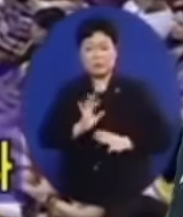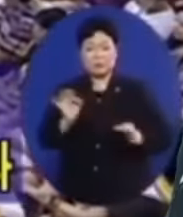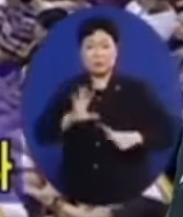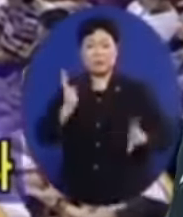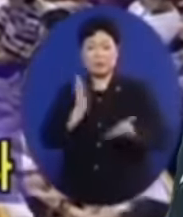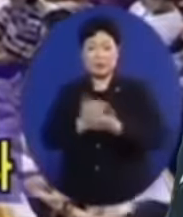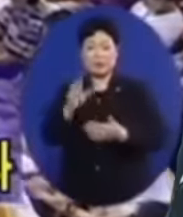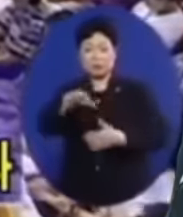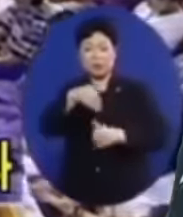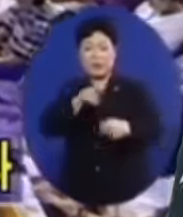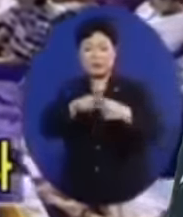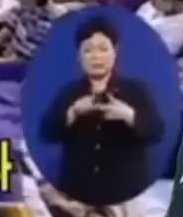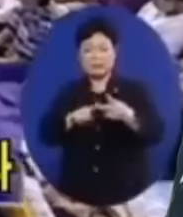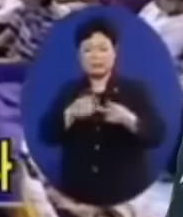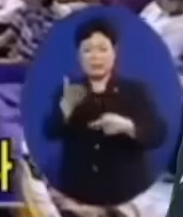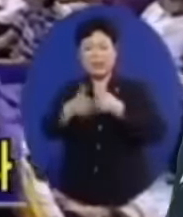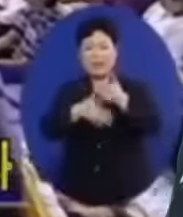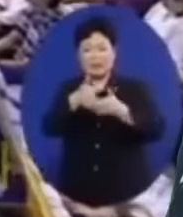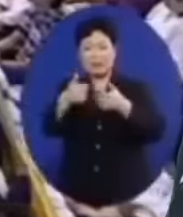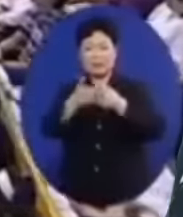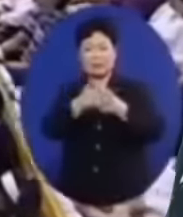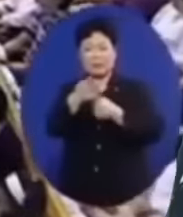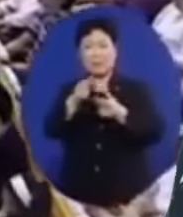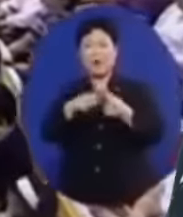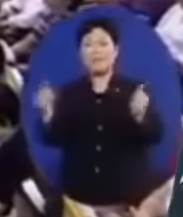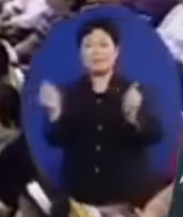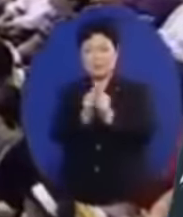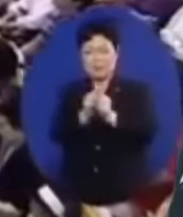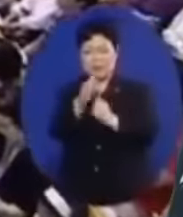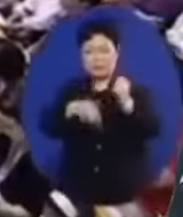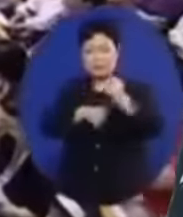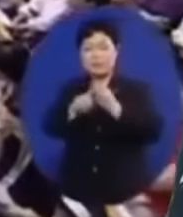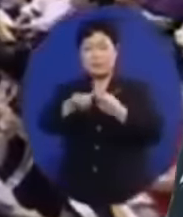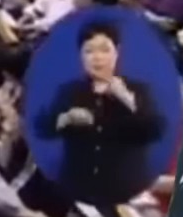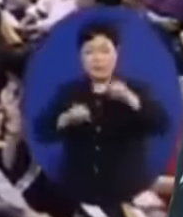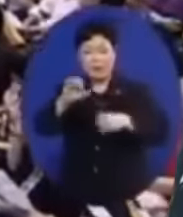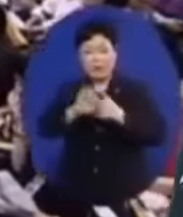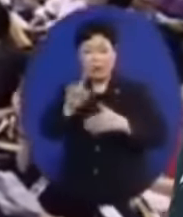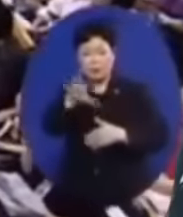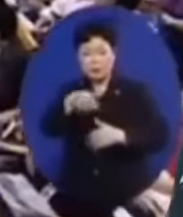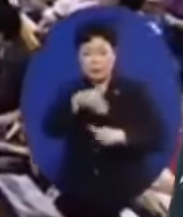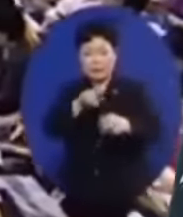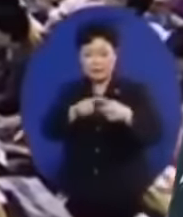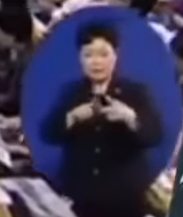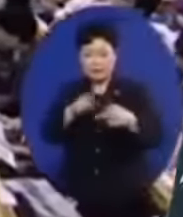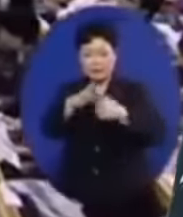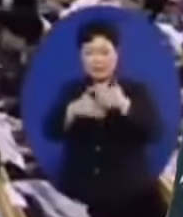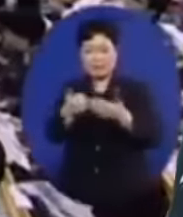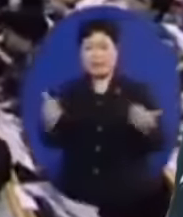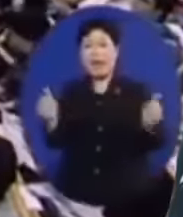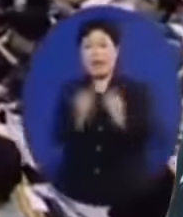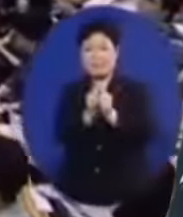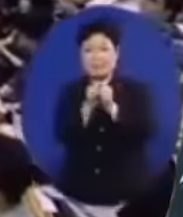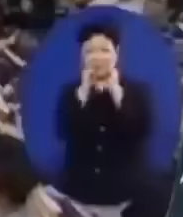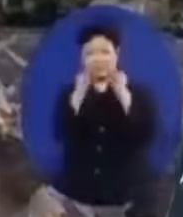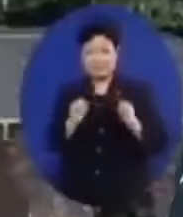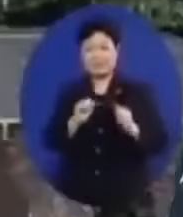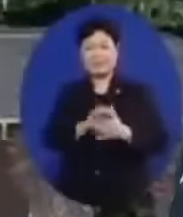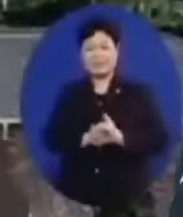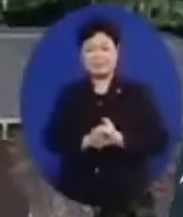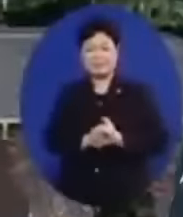야훼가 너와 함께 하느니라. 하나님이 뜻대로 행하면 어느 곳에 가나 하나님이 함께 해주시는 것입니다.